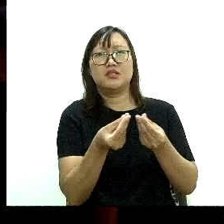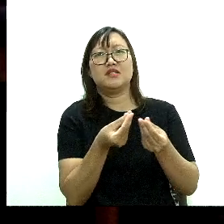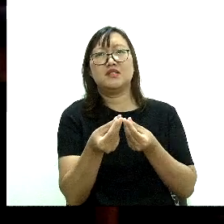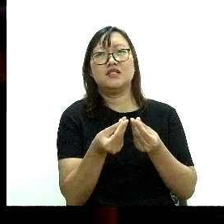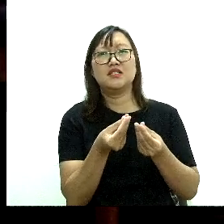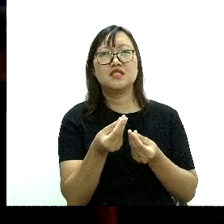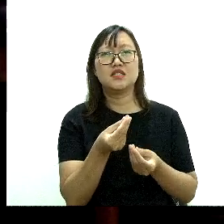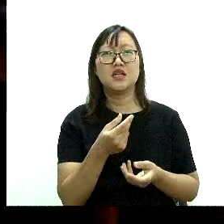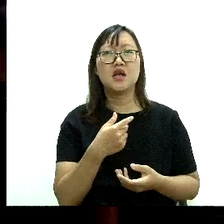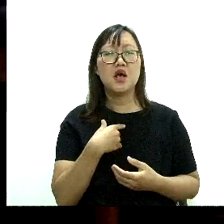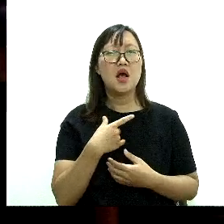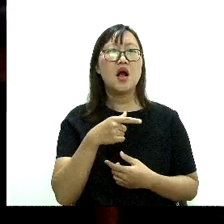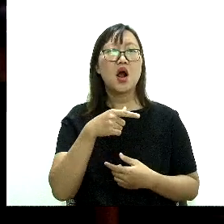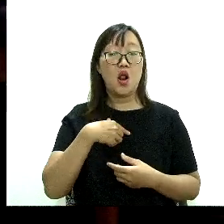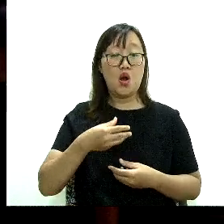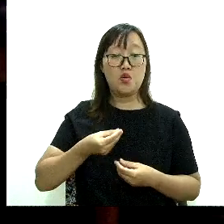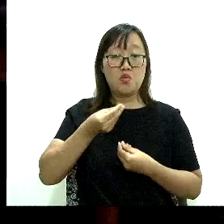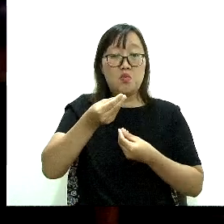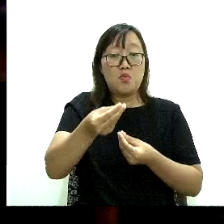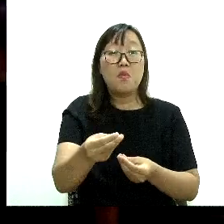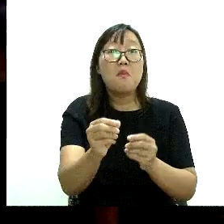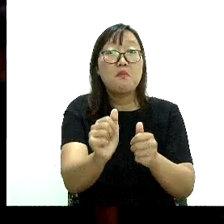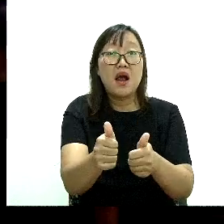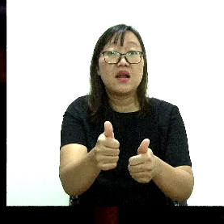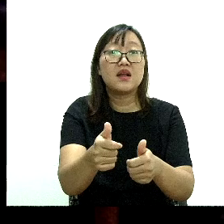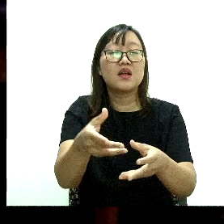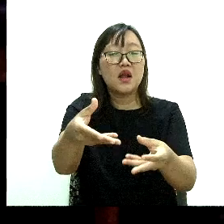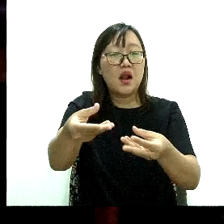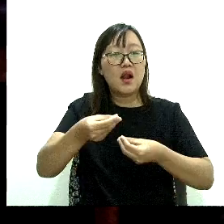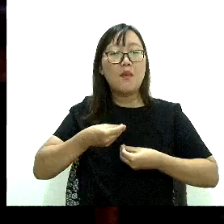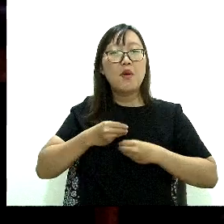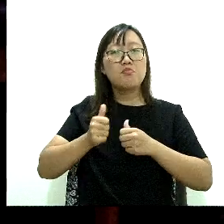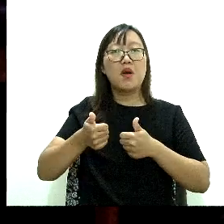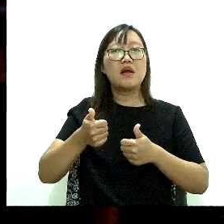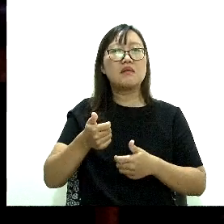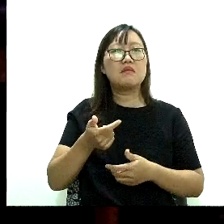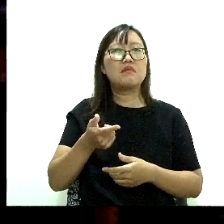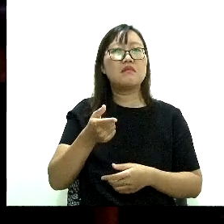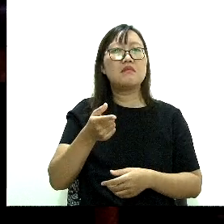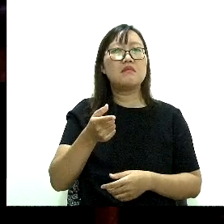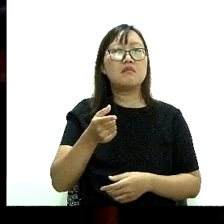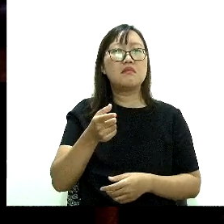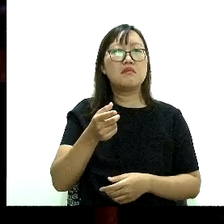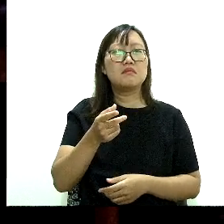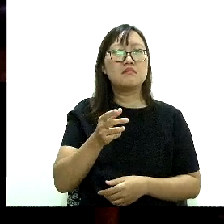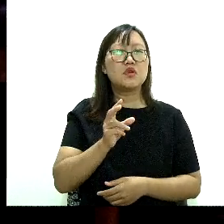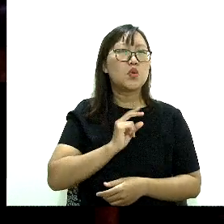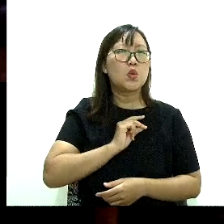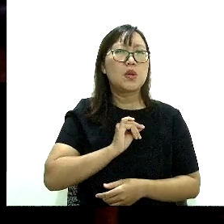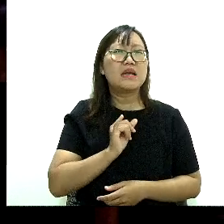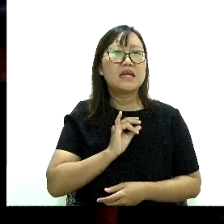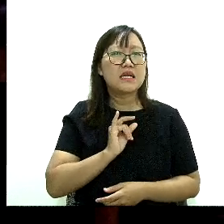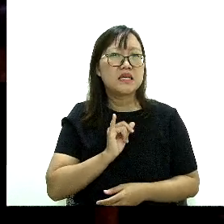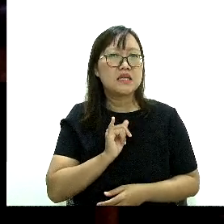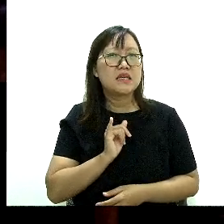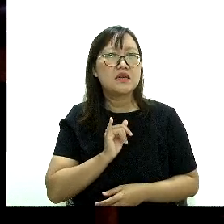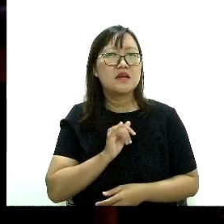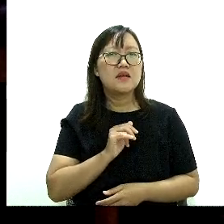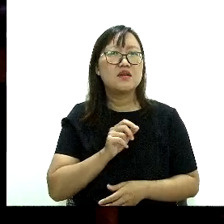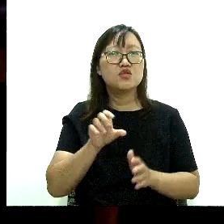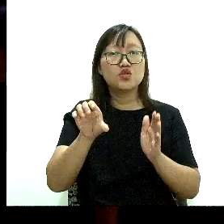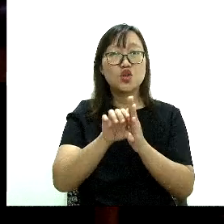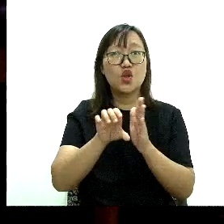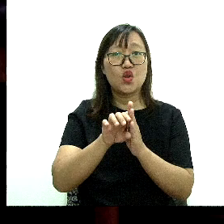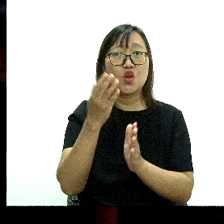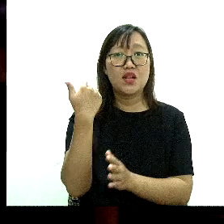jasa. Mereka itu seperti orang yang bekerja pagi-pagi benar dan sepakat mendapat